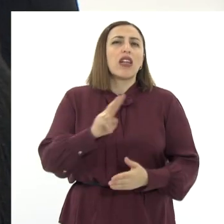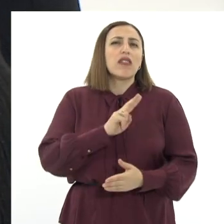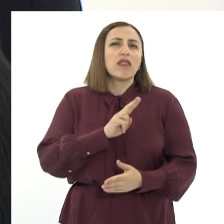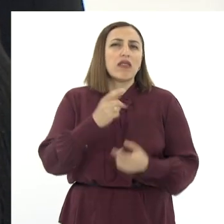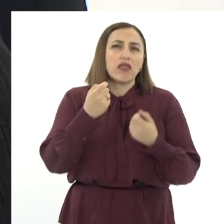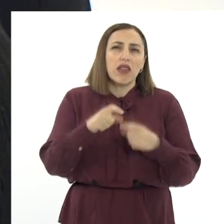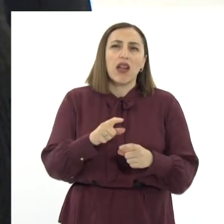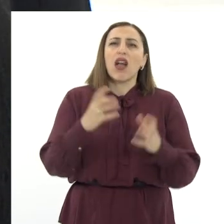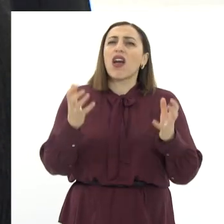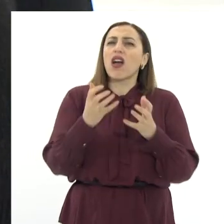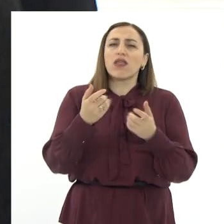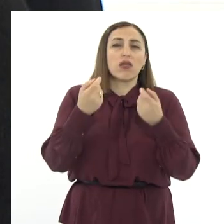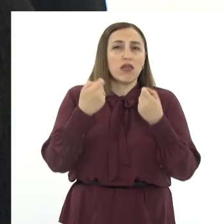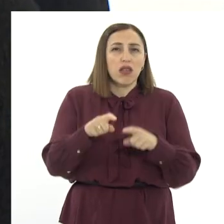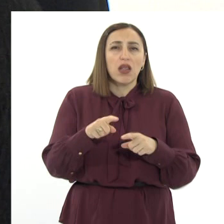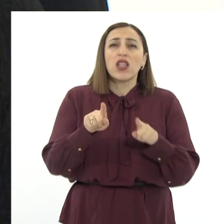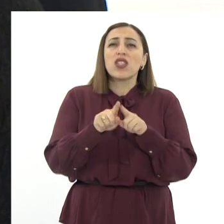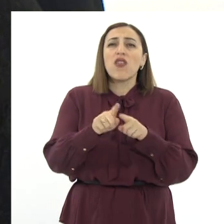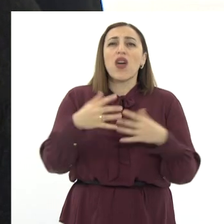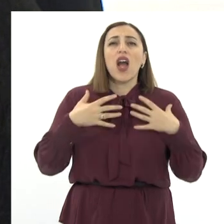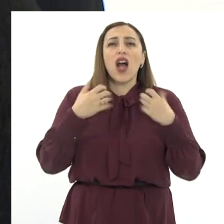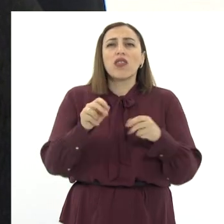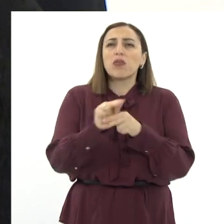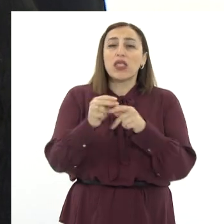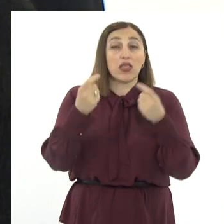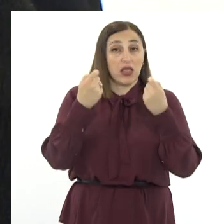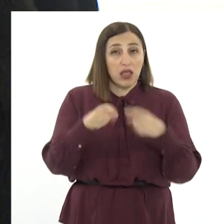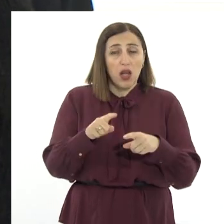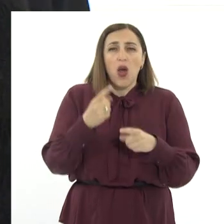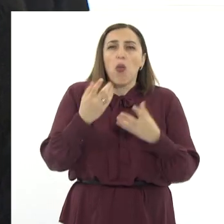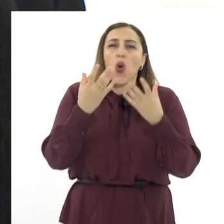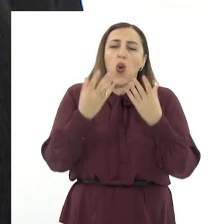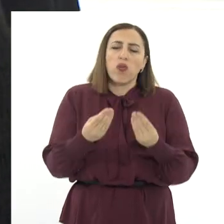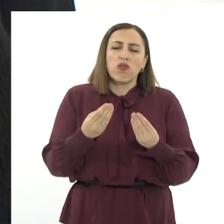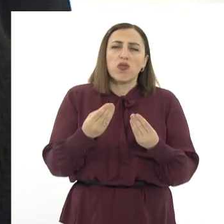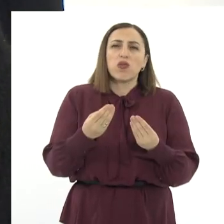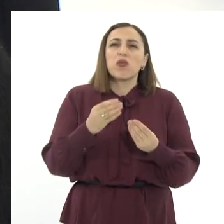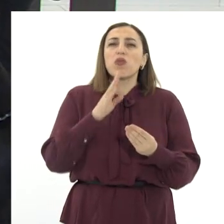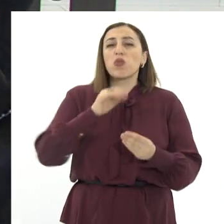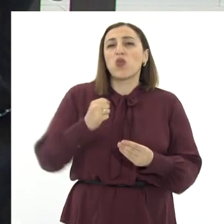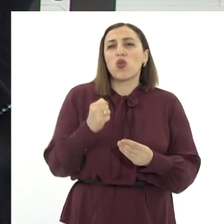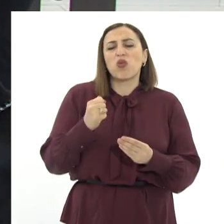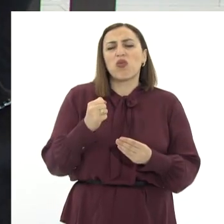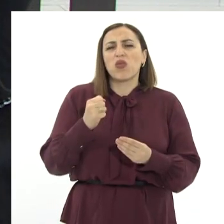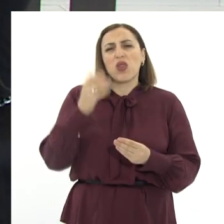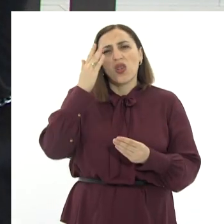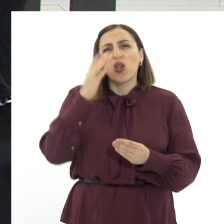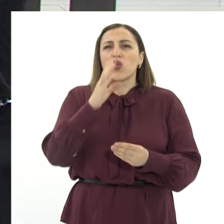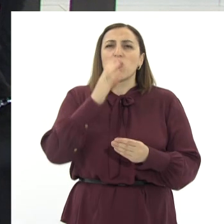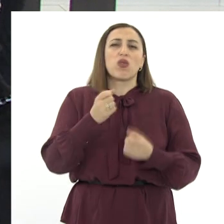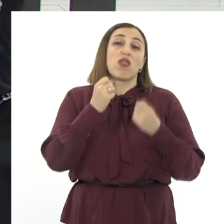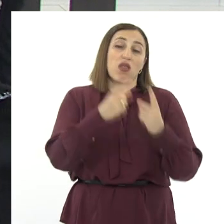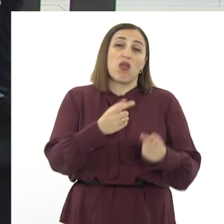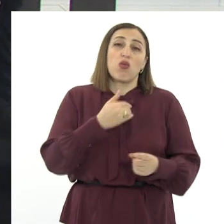չէր սիրել, չէր խնամել եւ անգամ առողջությունով չէր զբաղվել։ Ու մի օր էլ որոշել էր, որ ի վերջո ուզում է ազատվել, քանի